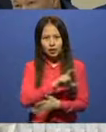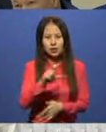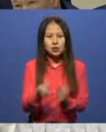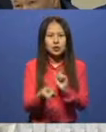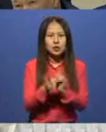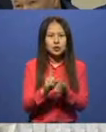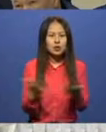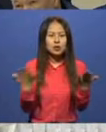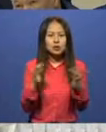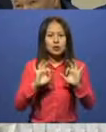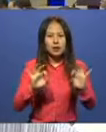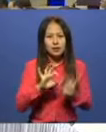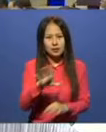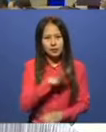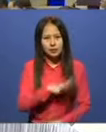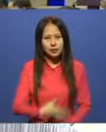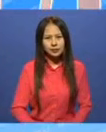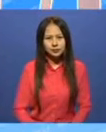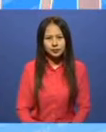құндылықтары қалай өзгерген туралы айтты.